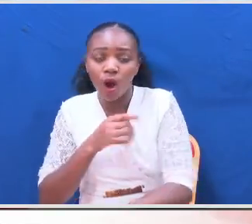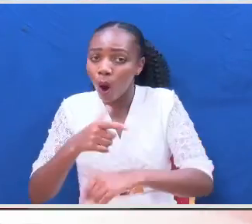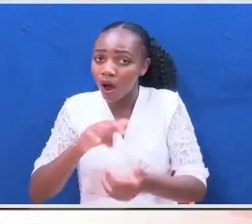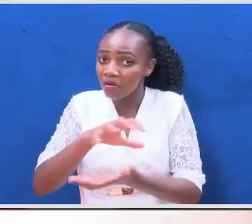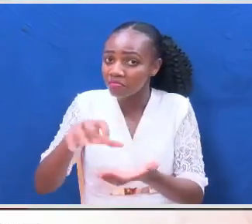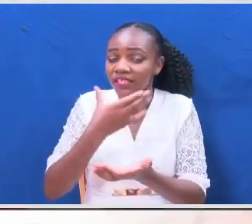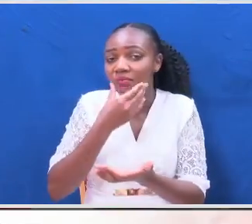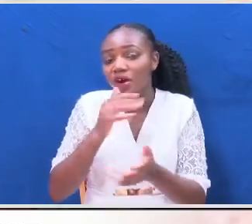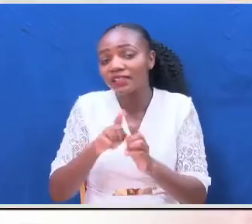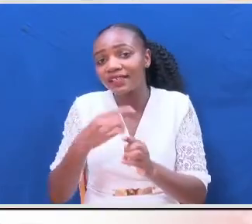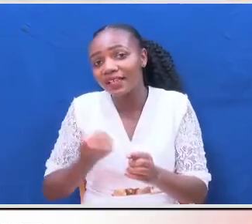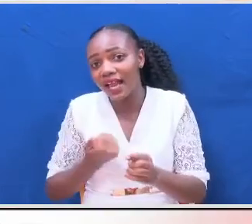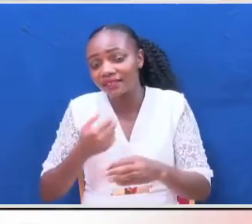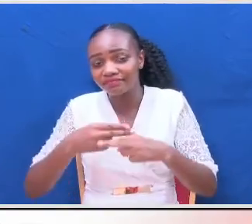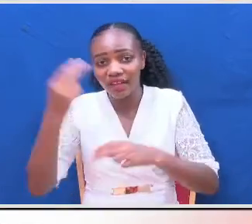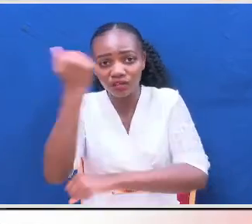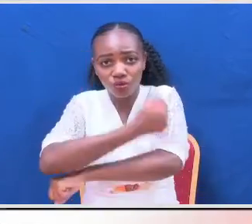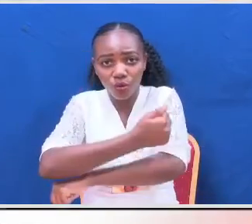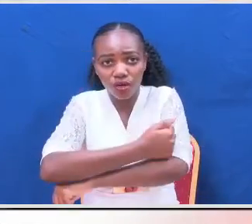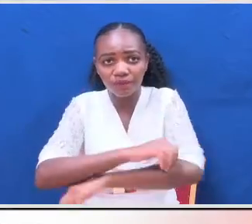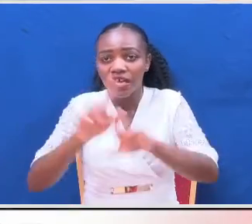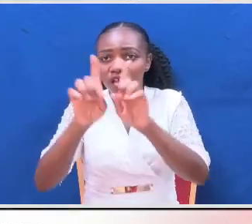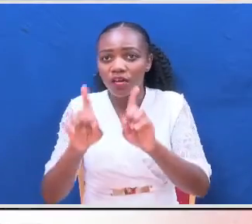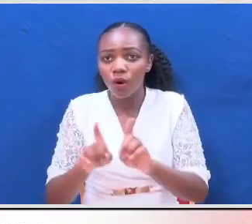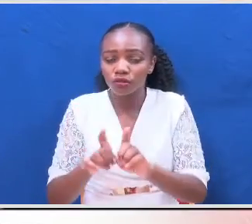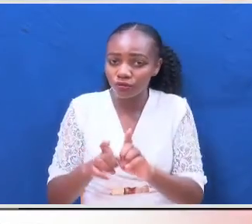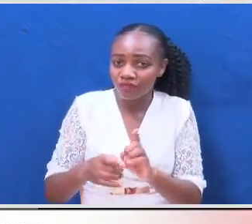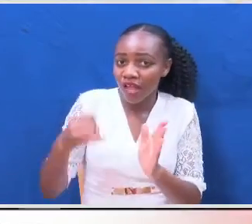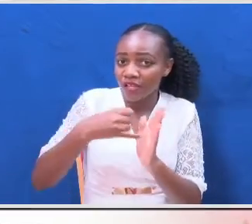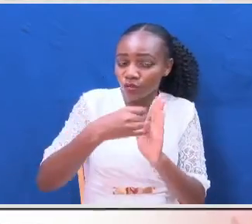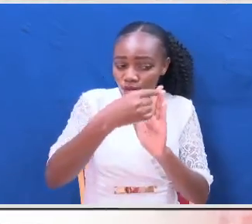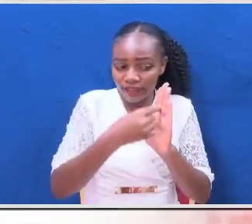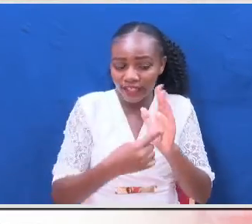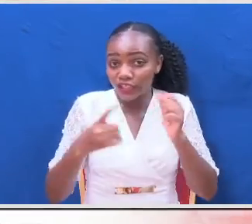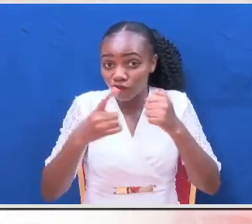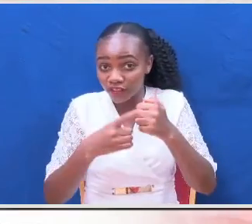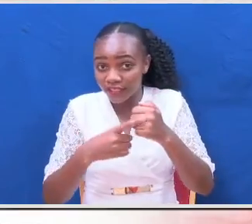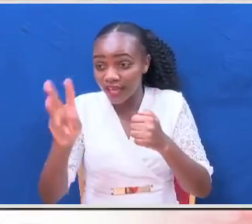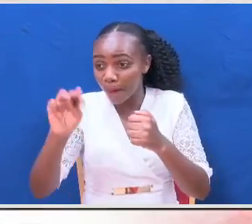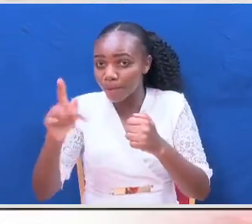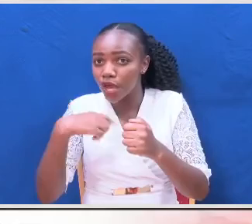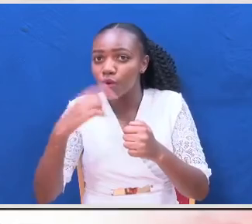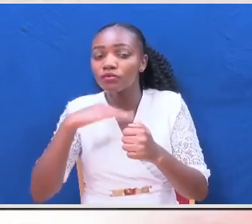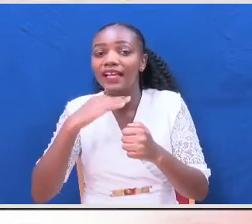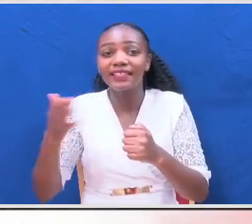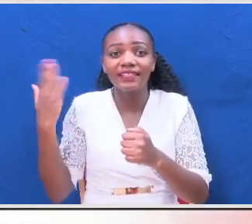girls secondary school. Koinange anafikisha 6 idadi ya wabunge walioaga dunia chini ya